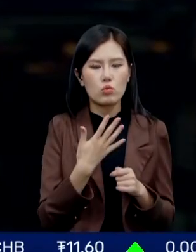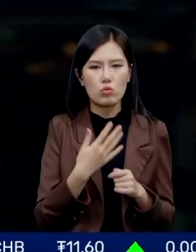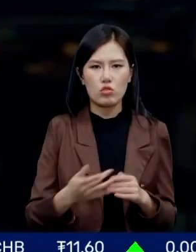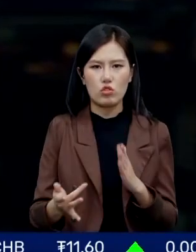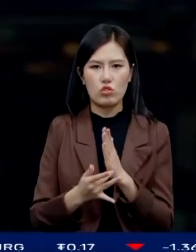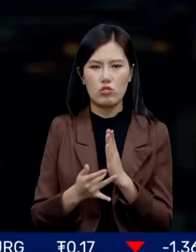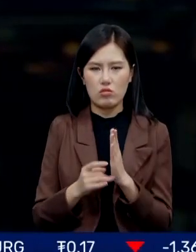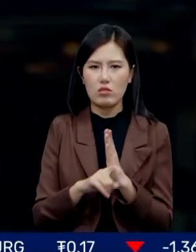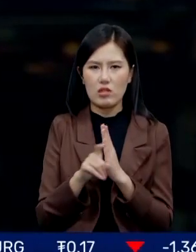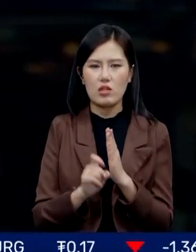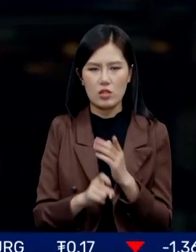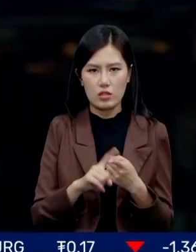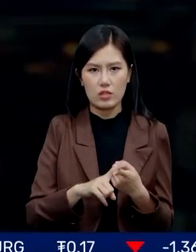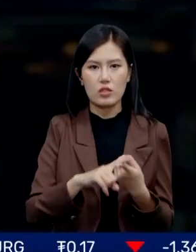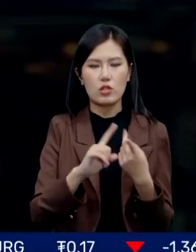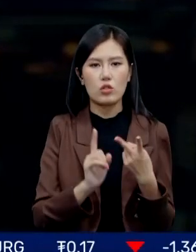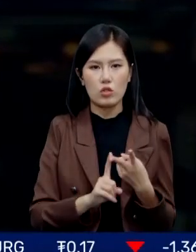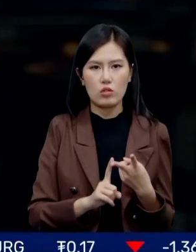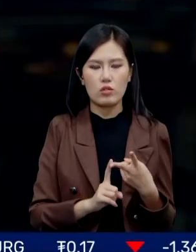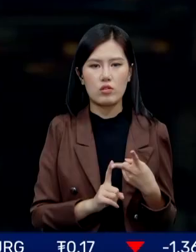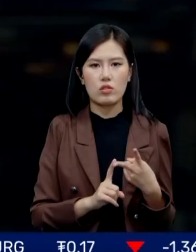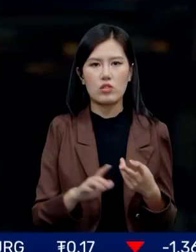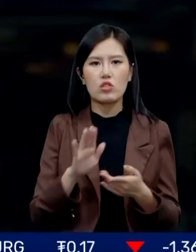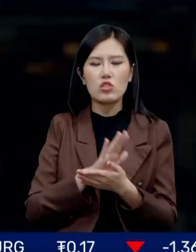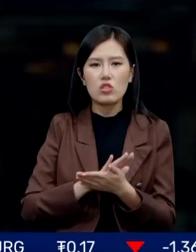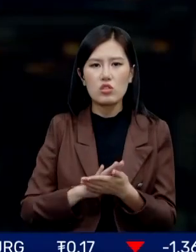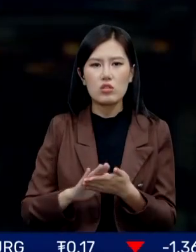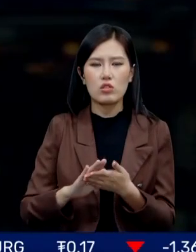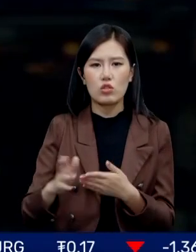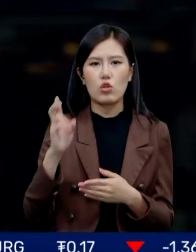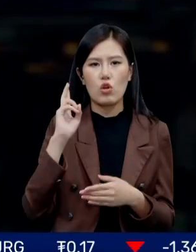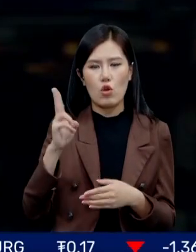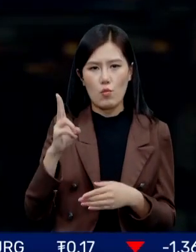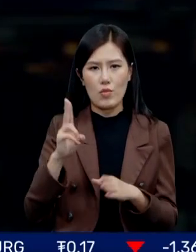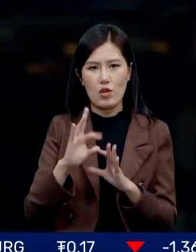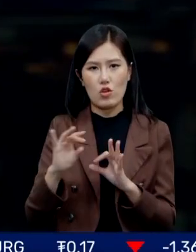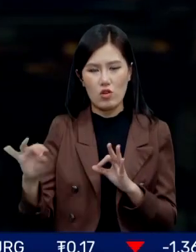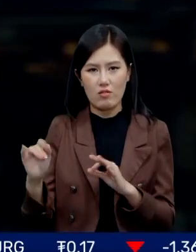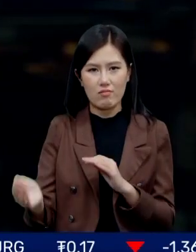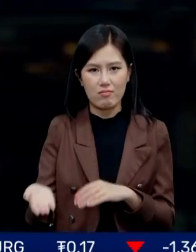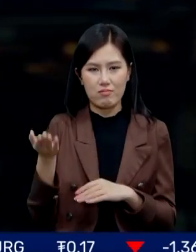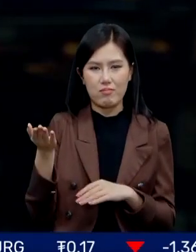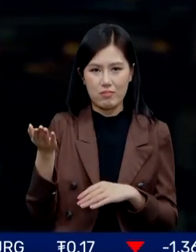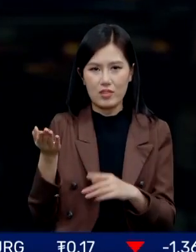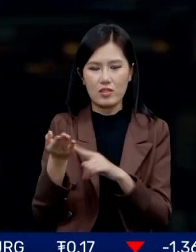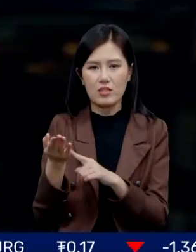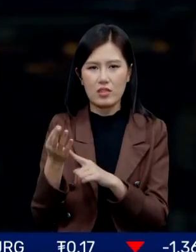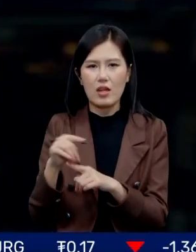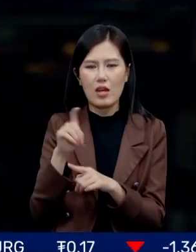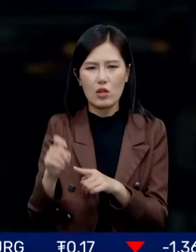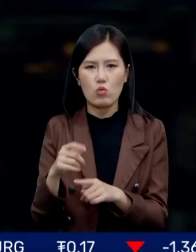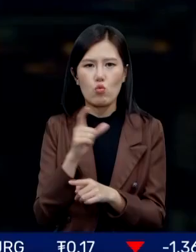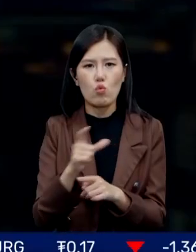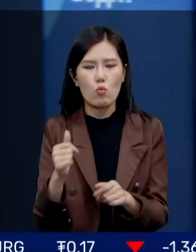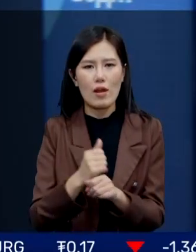нэгдүгээрт. За хоёрдугаарт ялангуяа шинээр гарч ирж байгаа компаниудад бол менежмент хүний нөөцийн асуудлууд бол